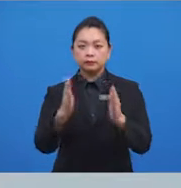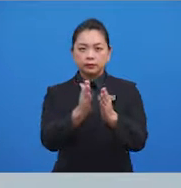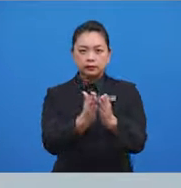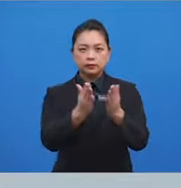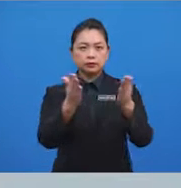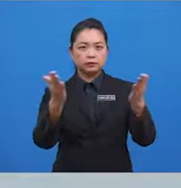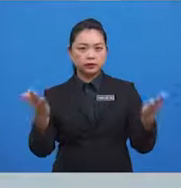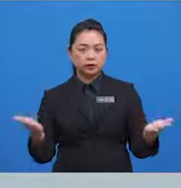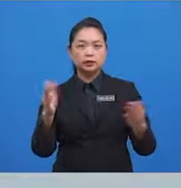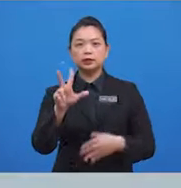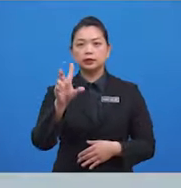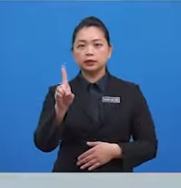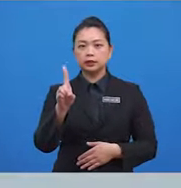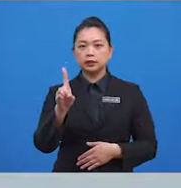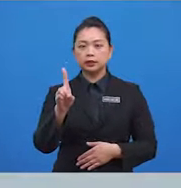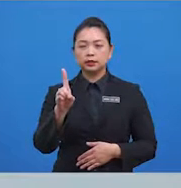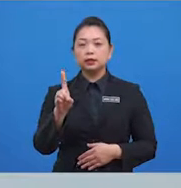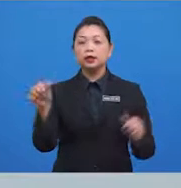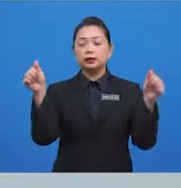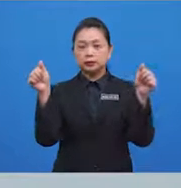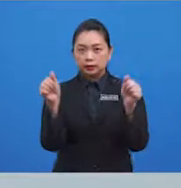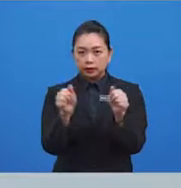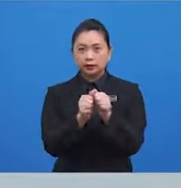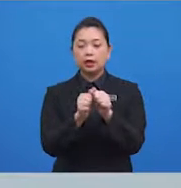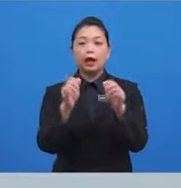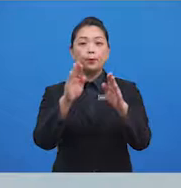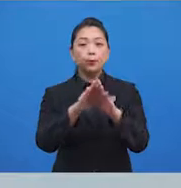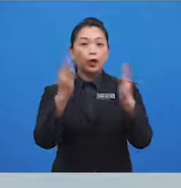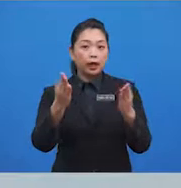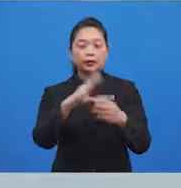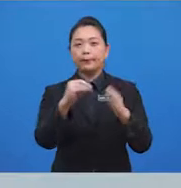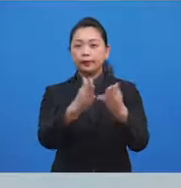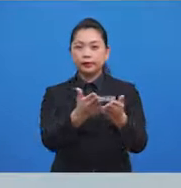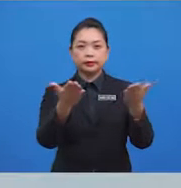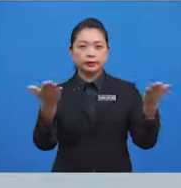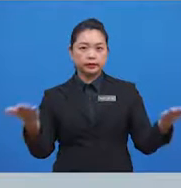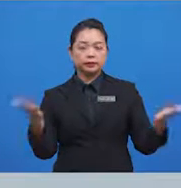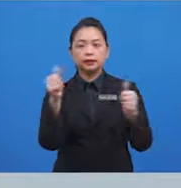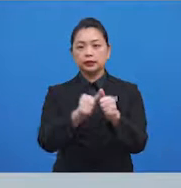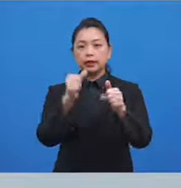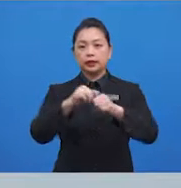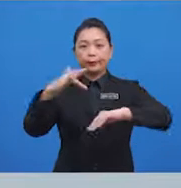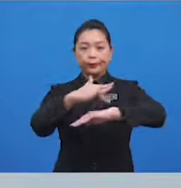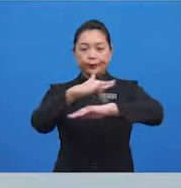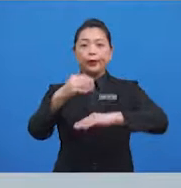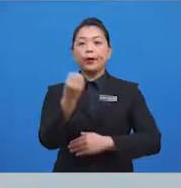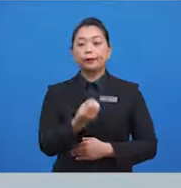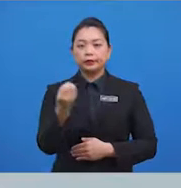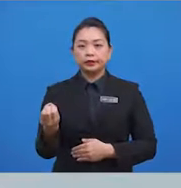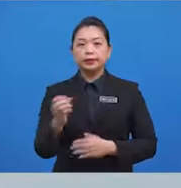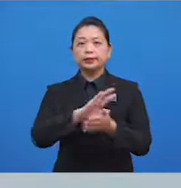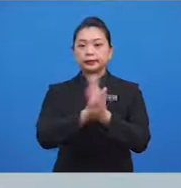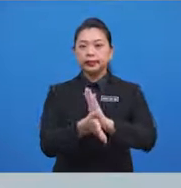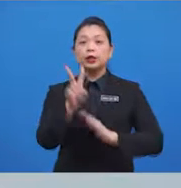Bentangan bentuk 3D diperoleh dengan membuka dan membentangkan setiap permukaan